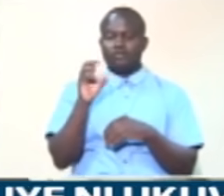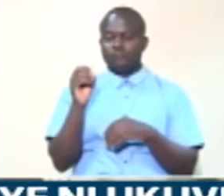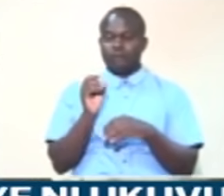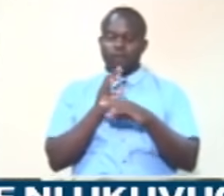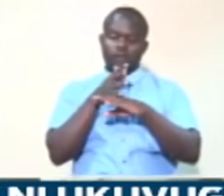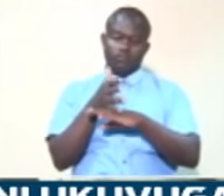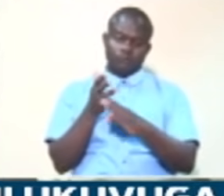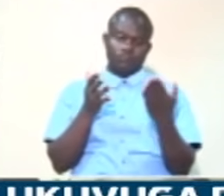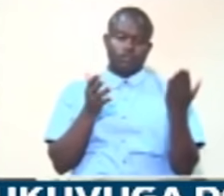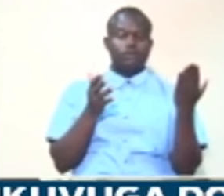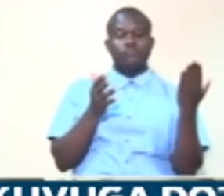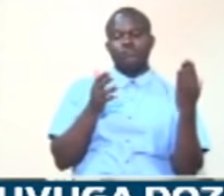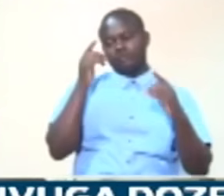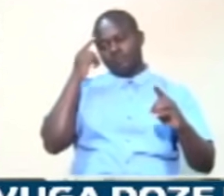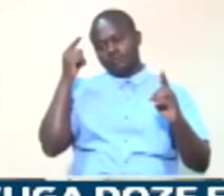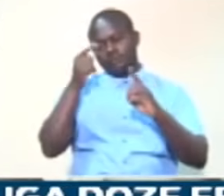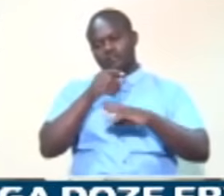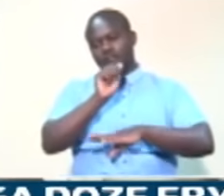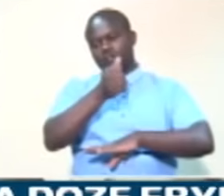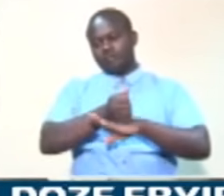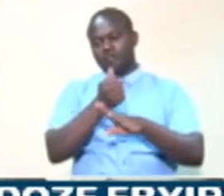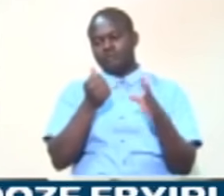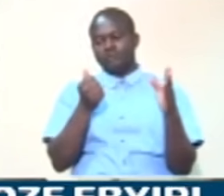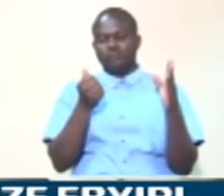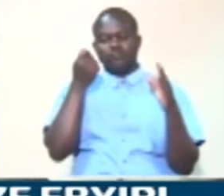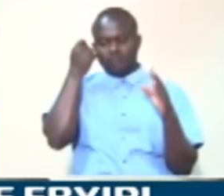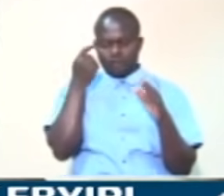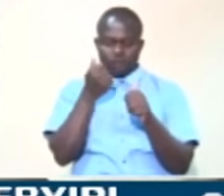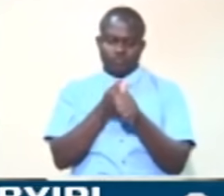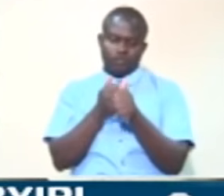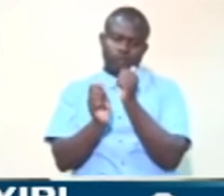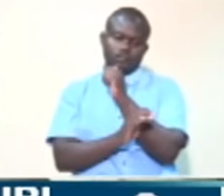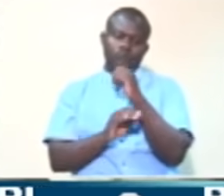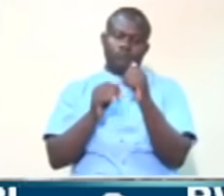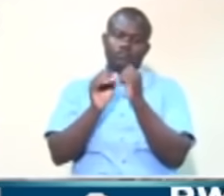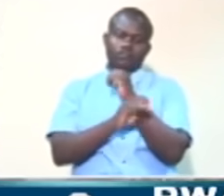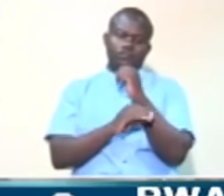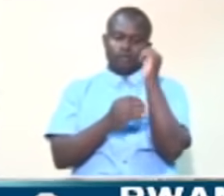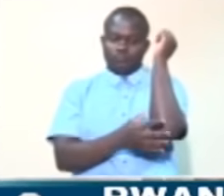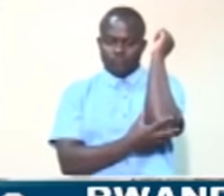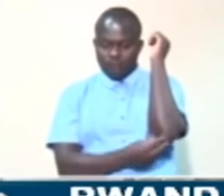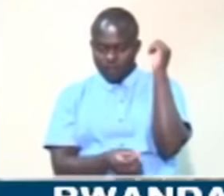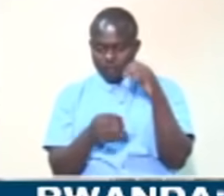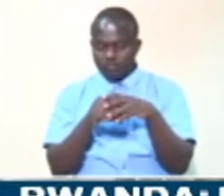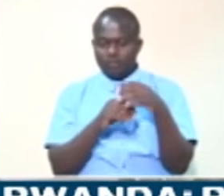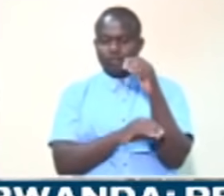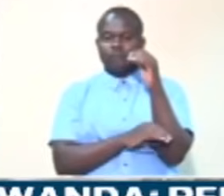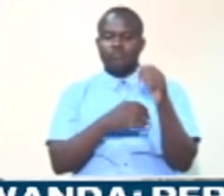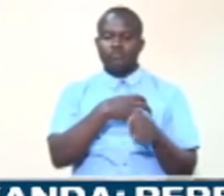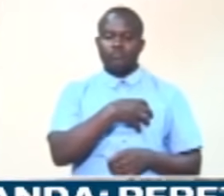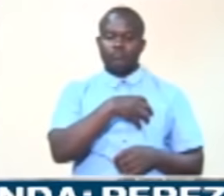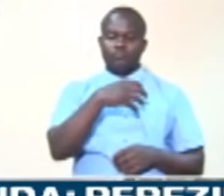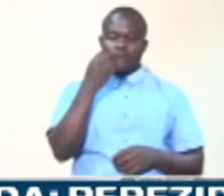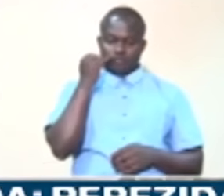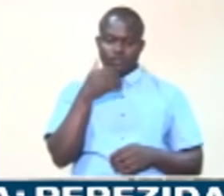ijana ry'intego twari twihaye buri gihugu cyaba ari igihugu gikennye cyaba ari igihugu gikize